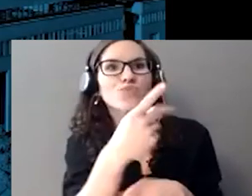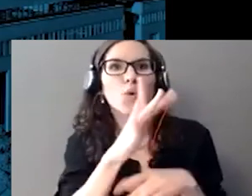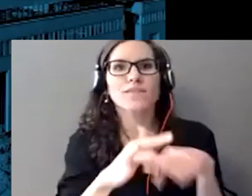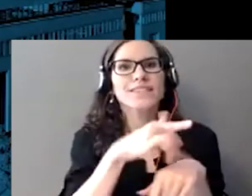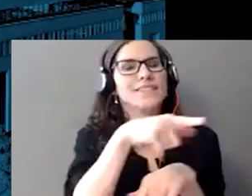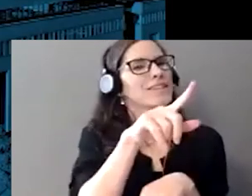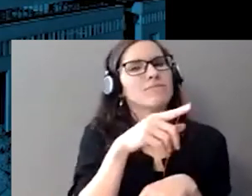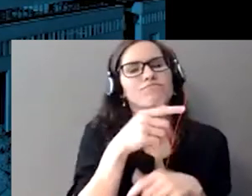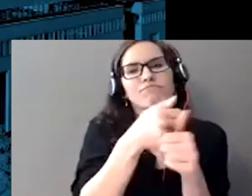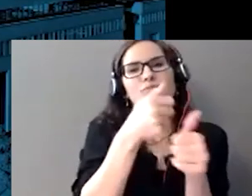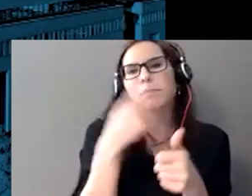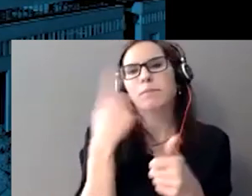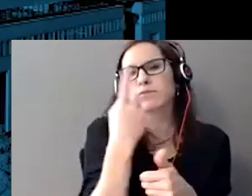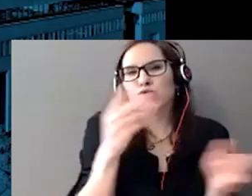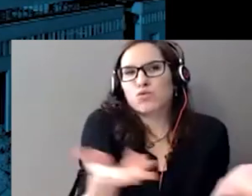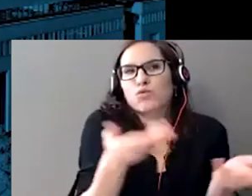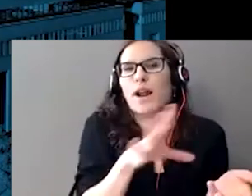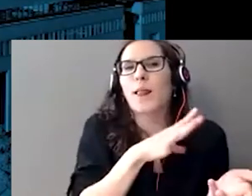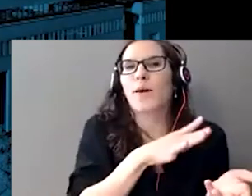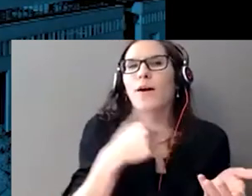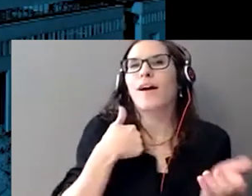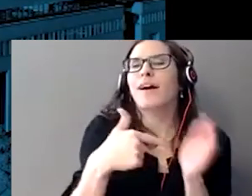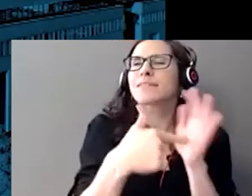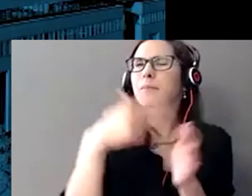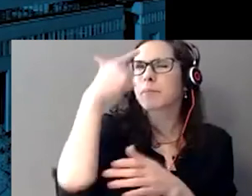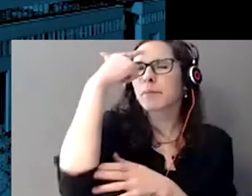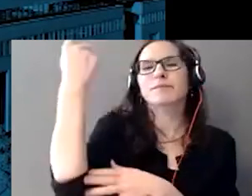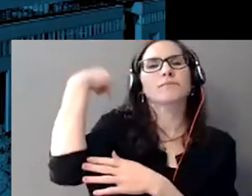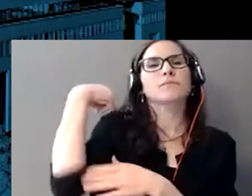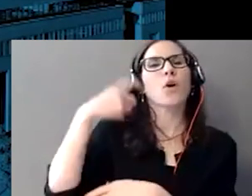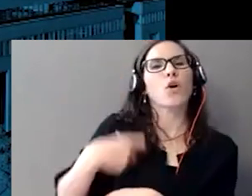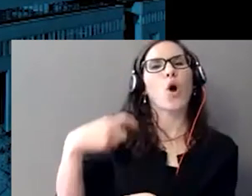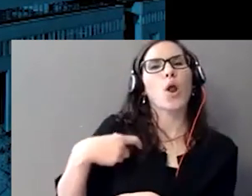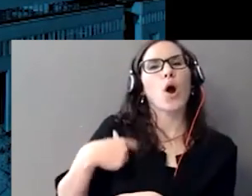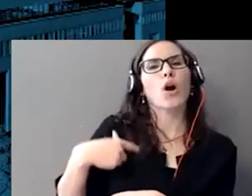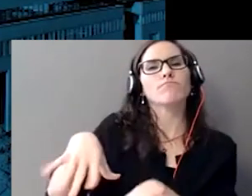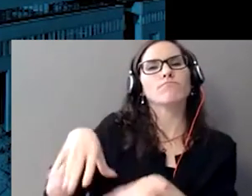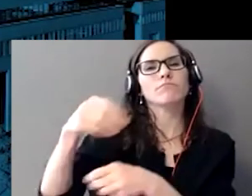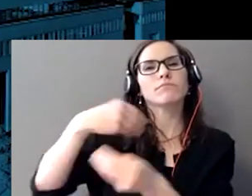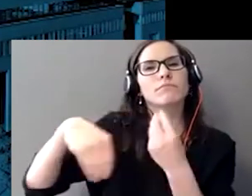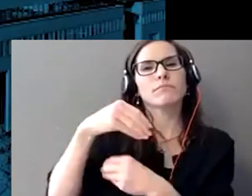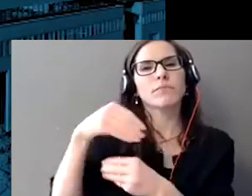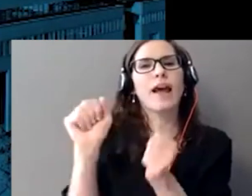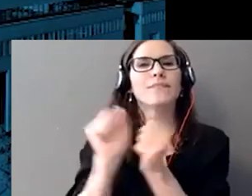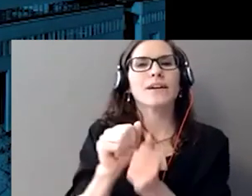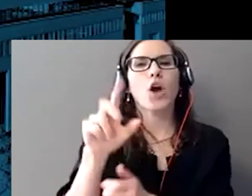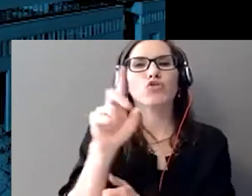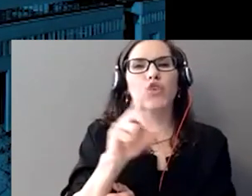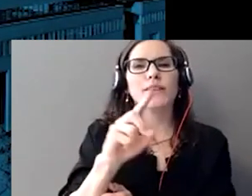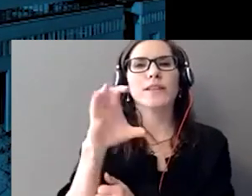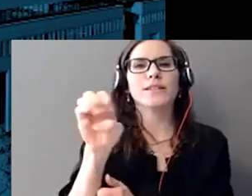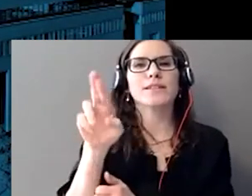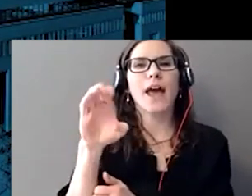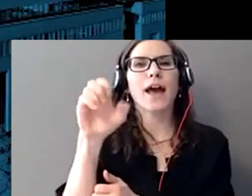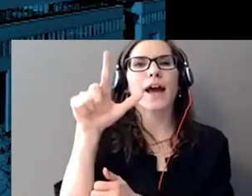Je pense notamment au colloque que nous avions organisé avec Denis Cerclay au sein des entretiens Jacques Cartier